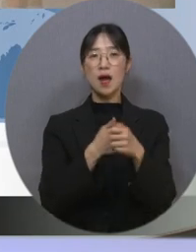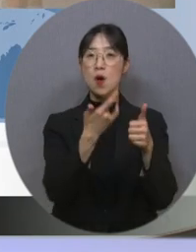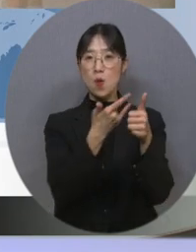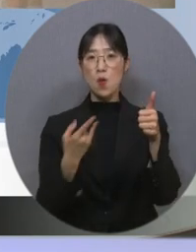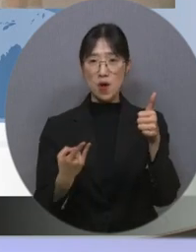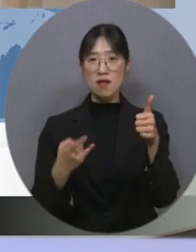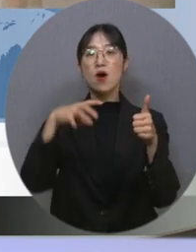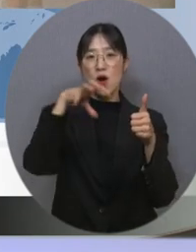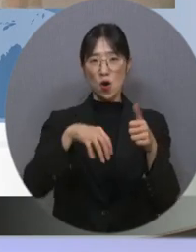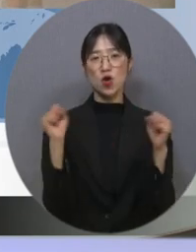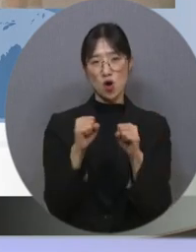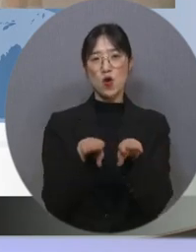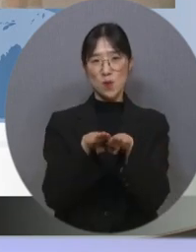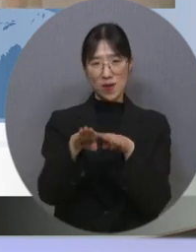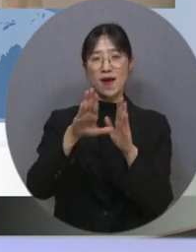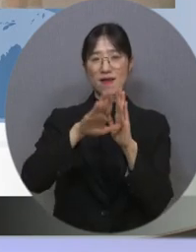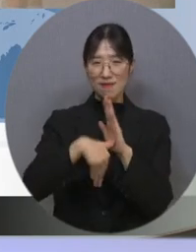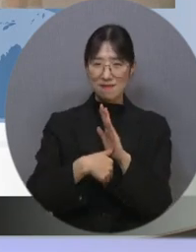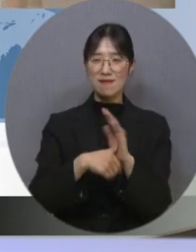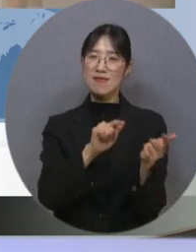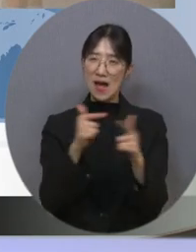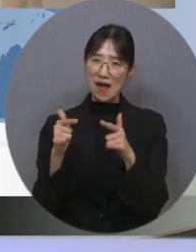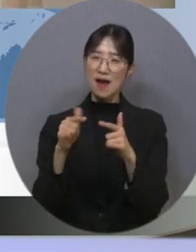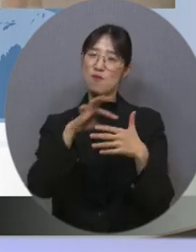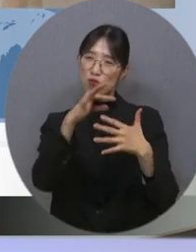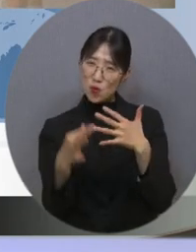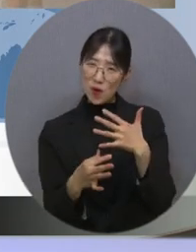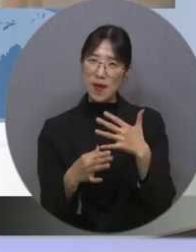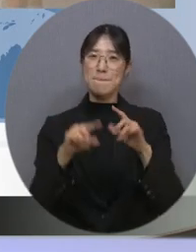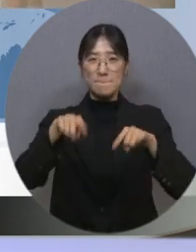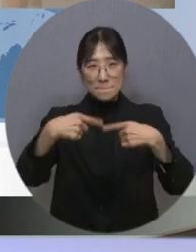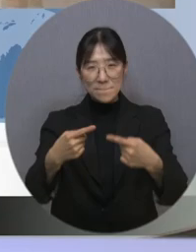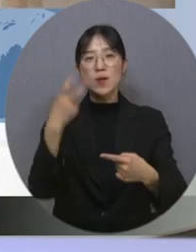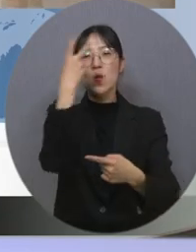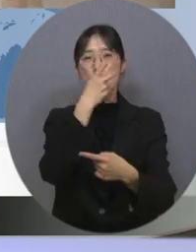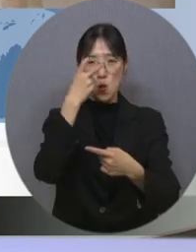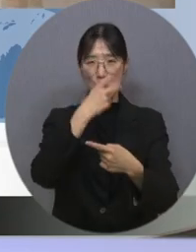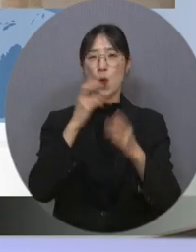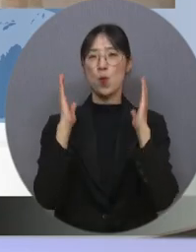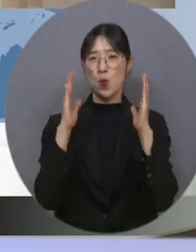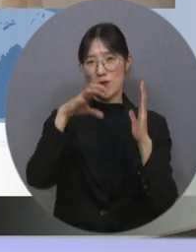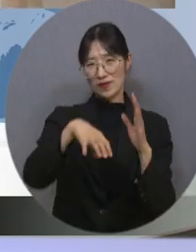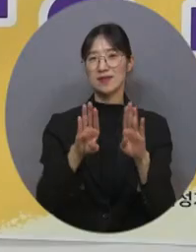횡성군에서 겨울방학 기간 다양한 프로그램을 만날 수 있는 돌봄교실이 열렸습니다.